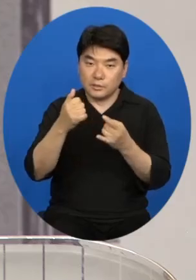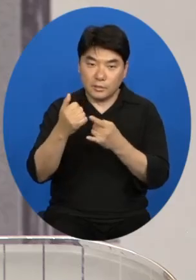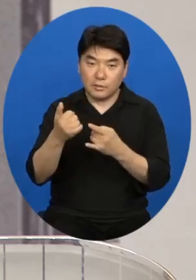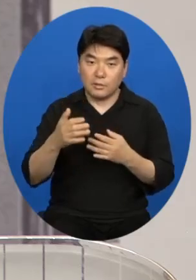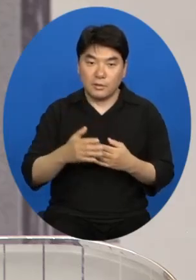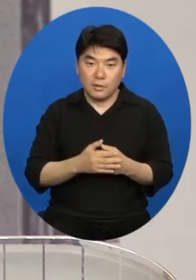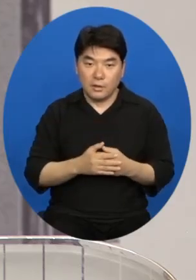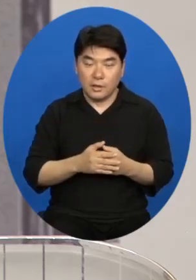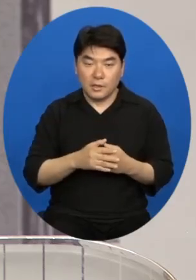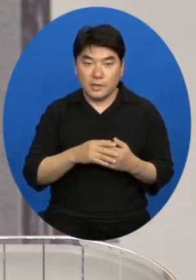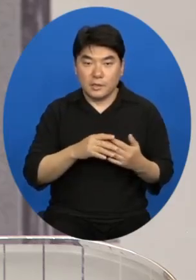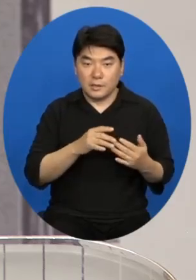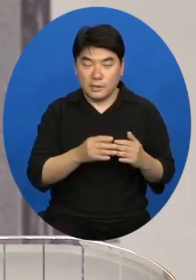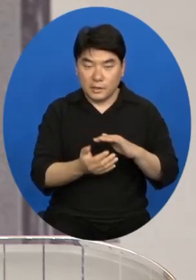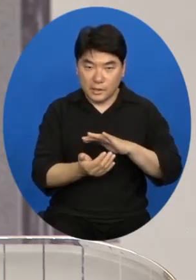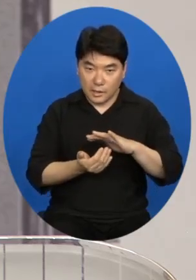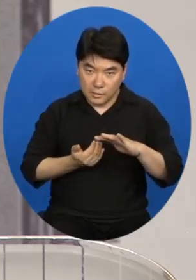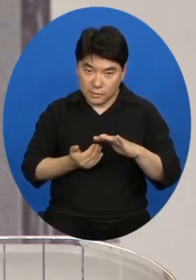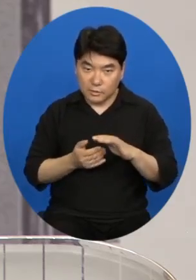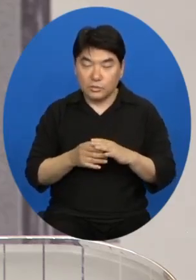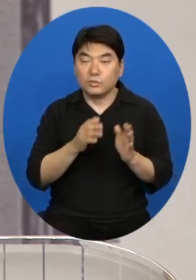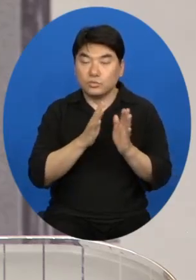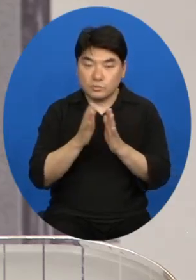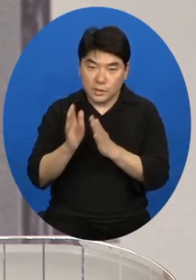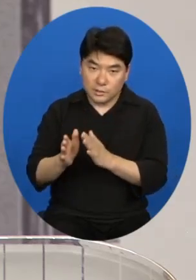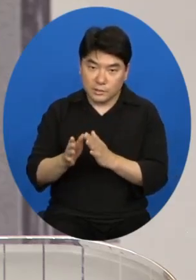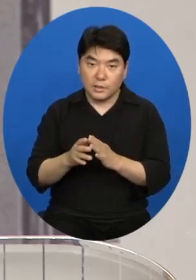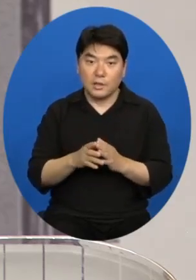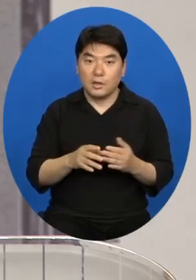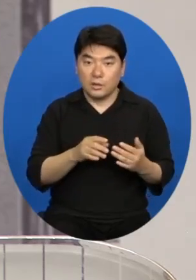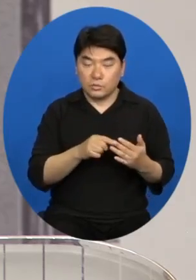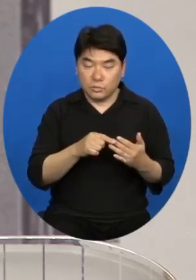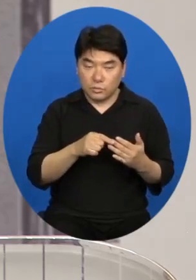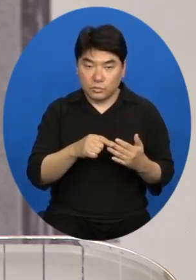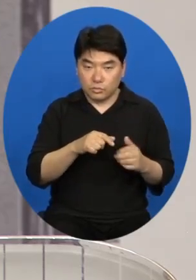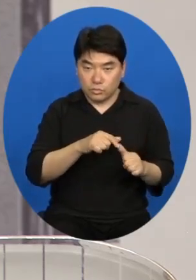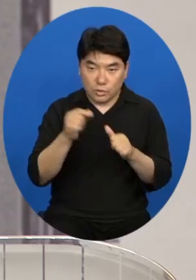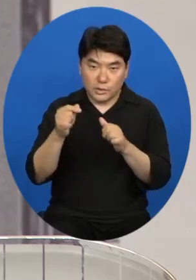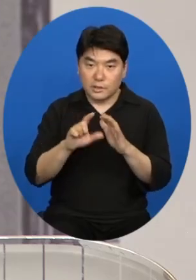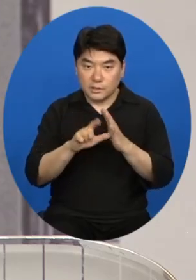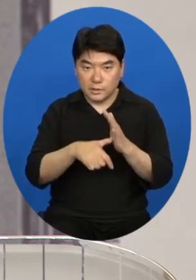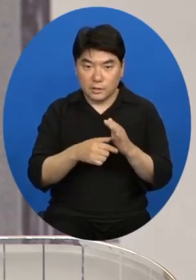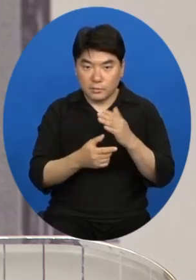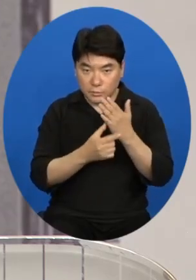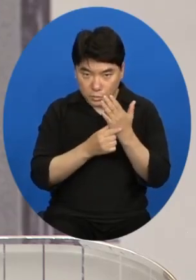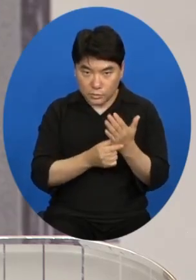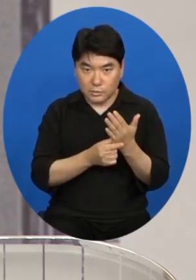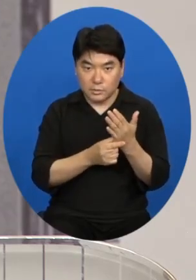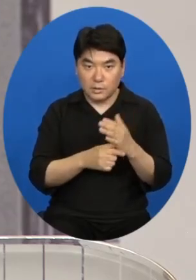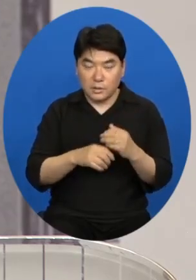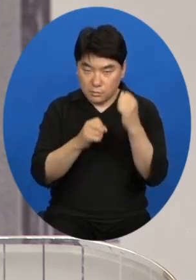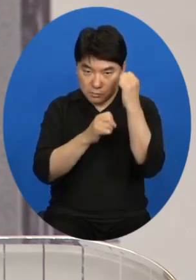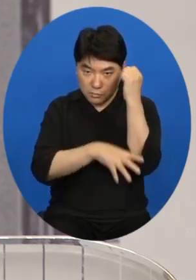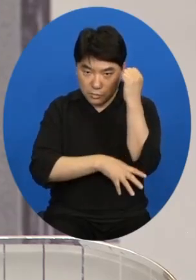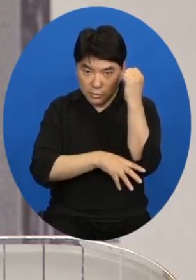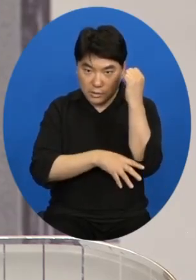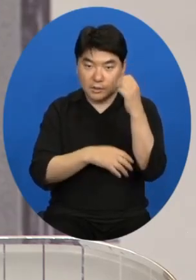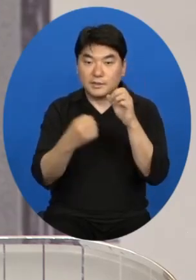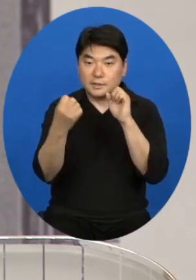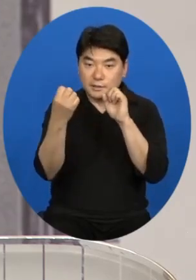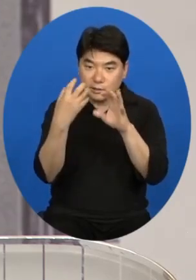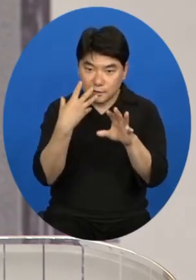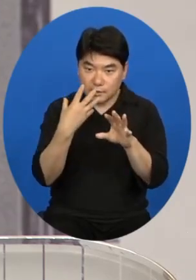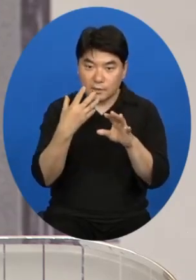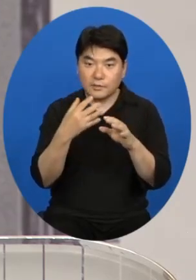예비하신 구속의 시간표는 이게 다가 아니다. 하나님이 더 본질적이고 더 근원적인 응답을